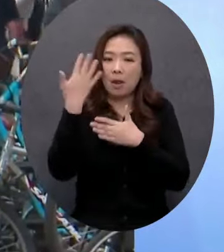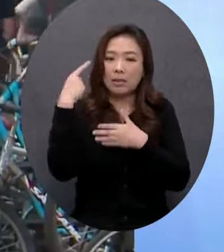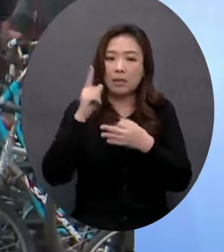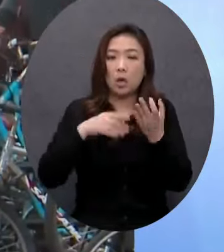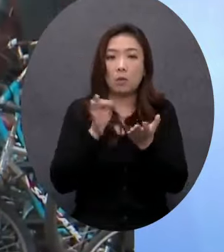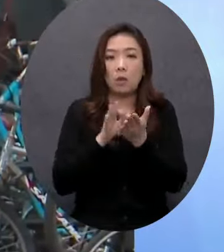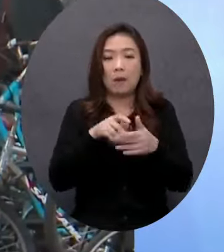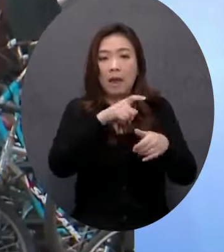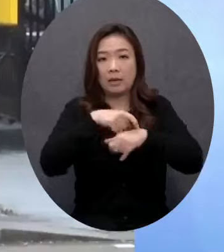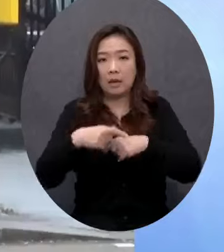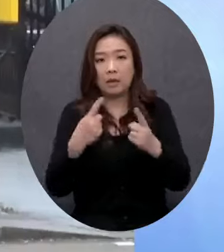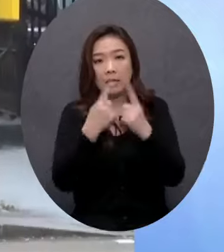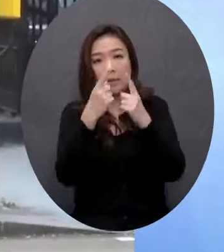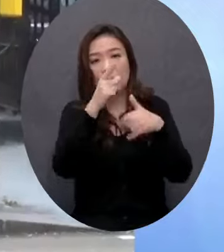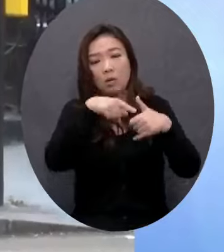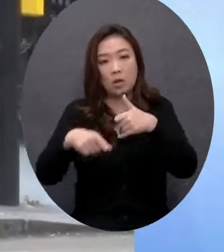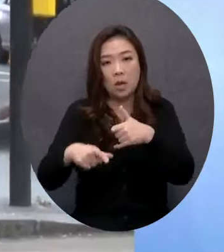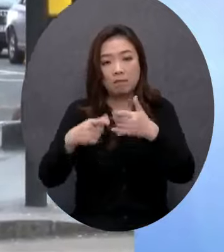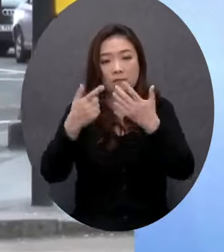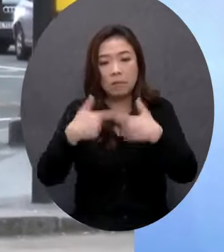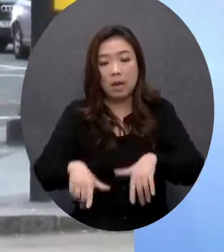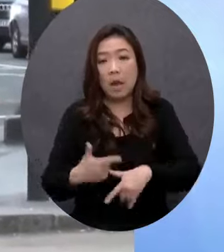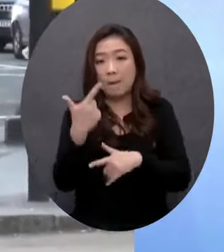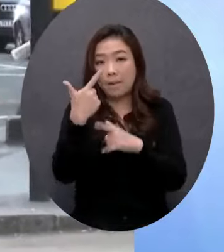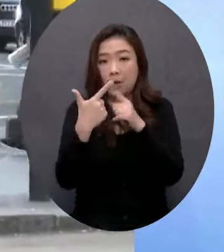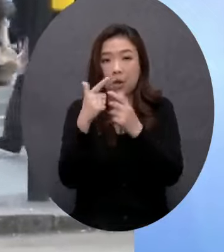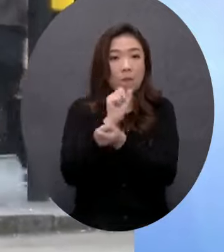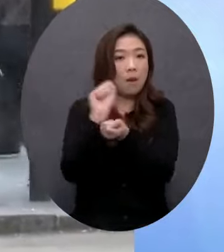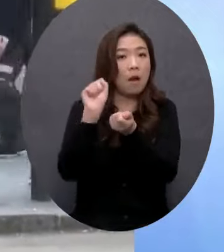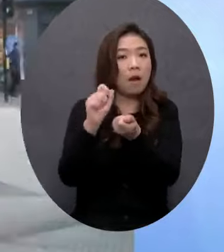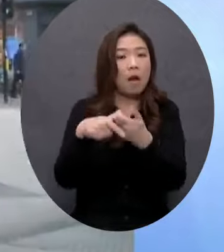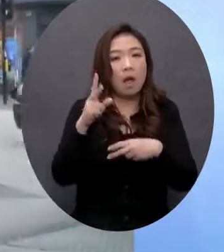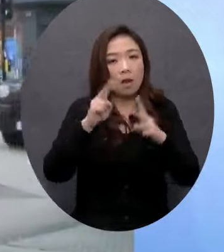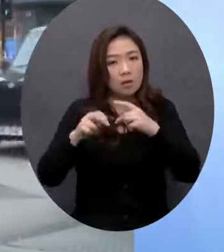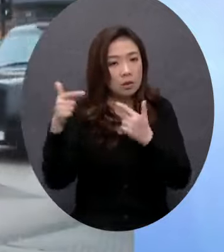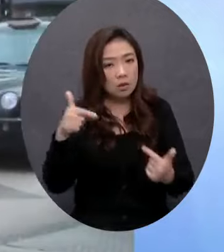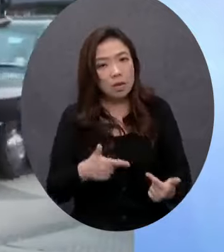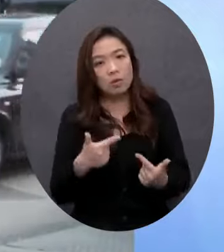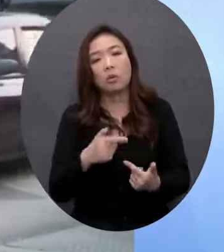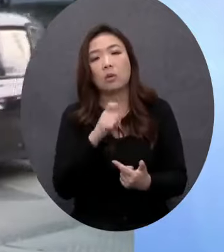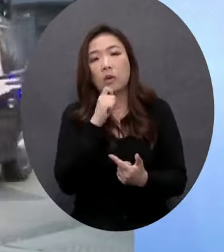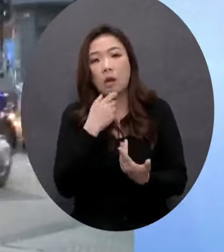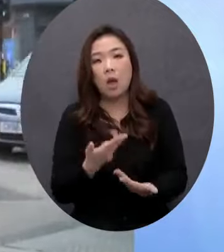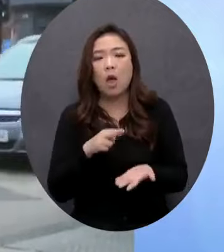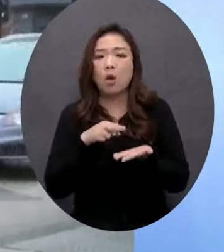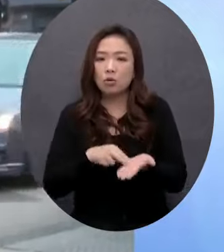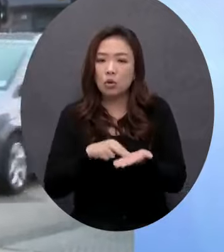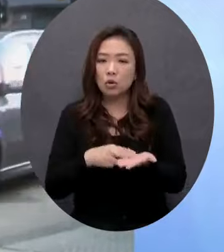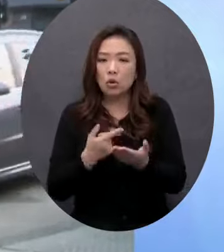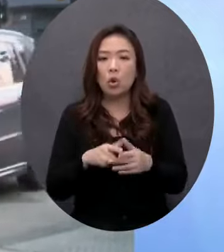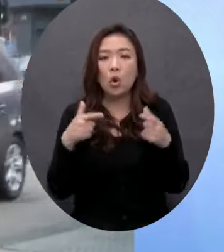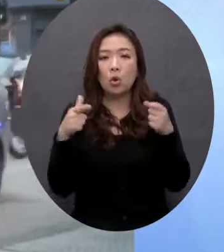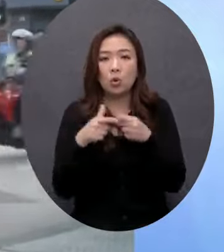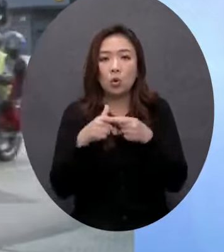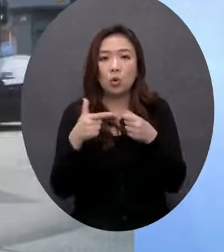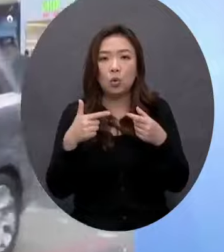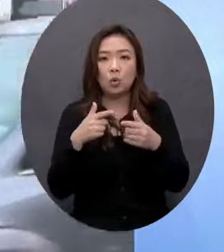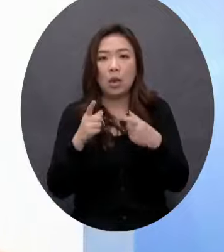拘捕11個人，之後有8個人獲釋，又話調查仍然進行，相信不涉及對公眾的